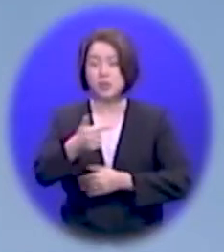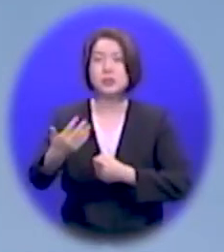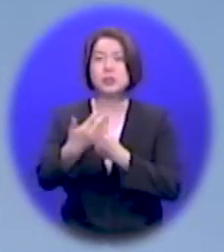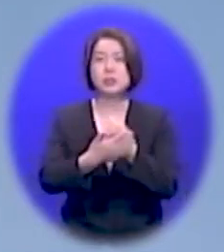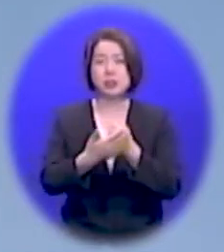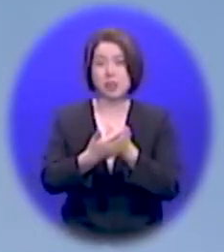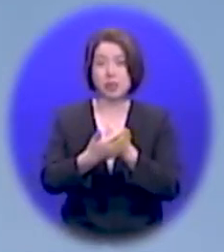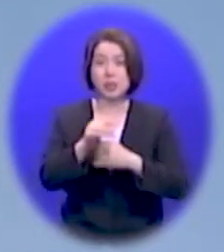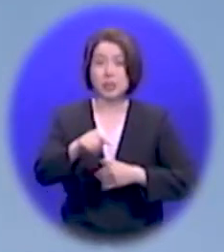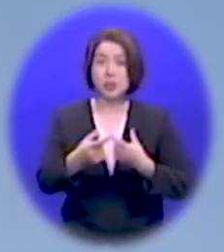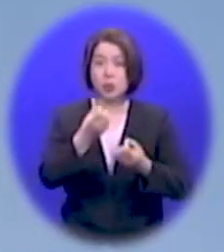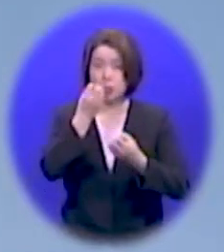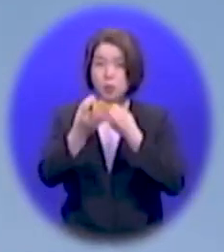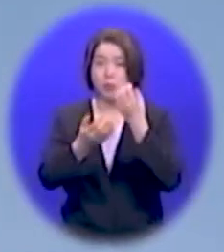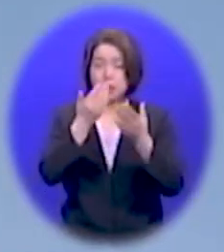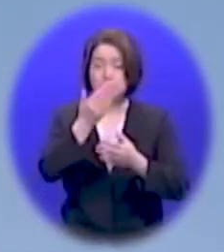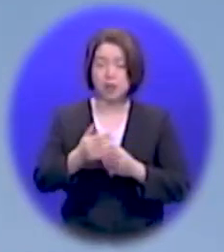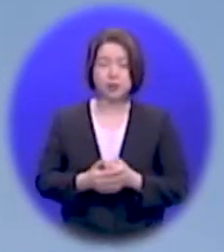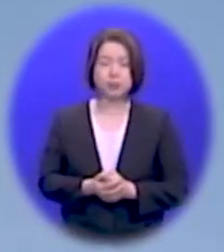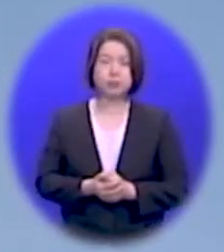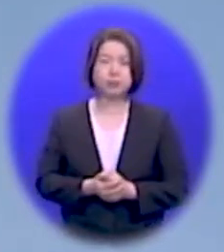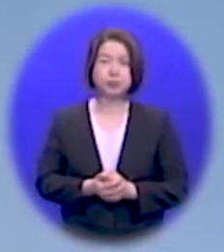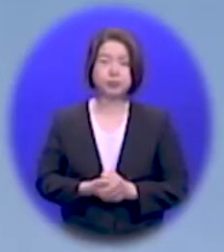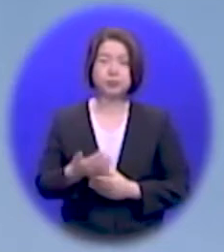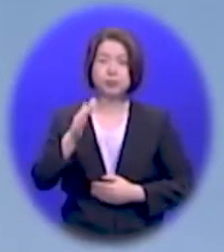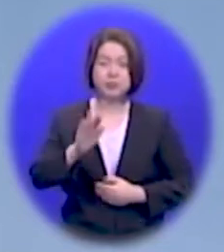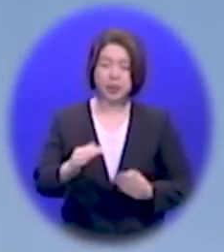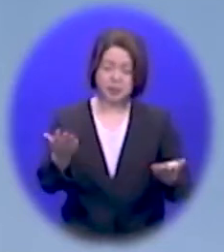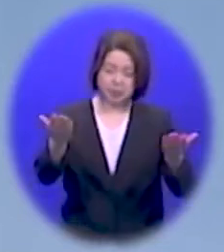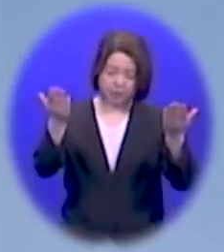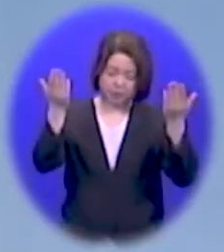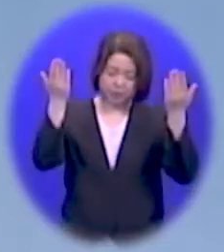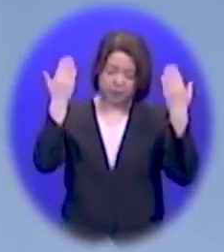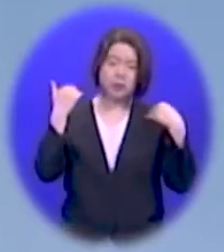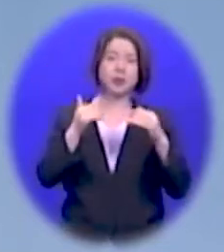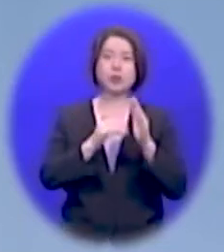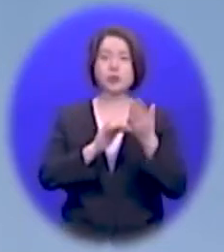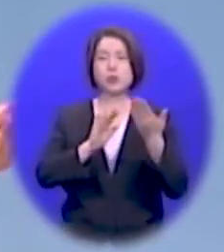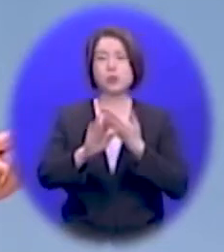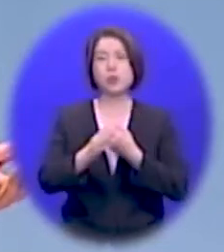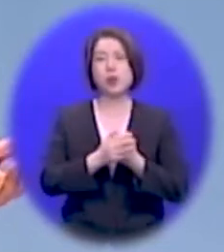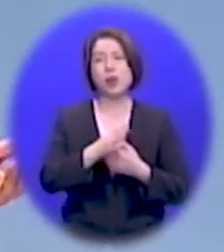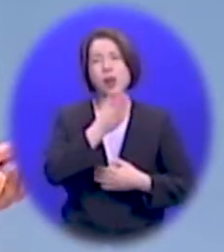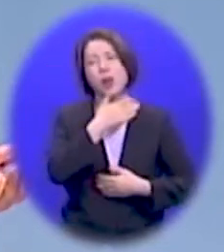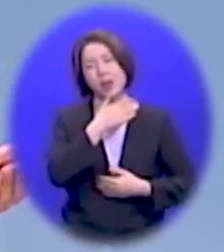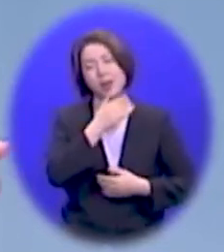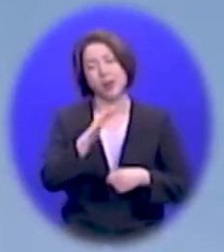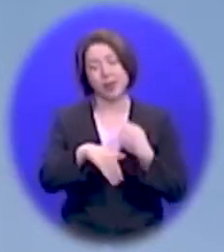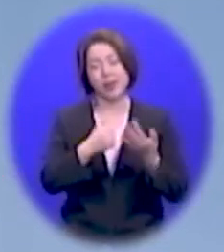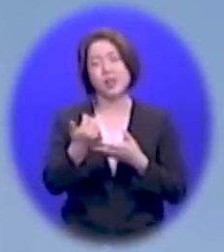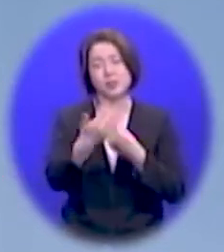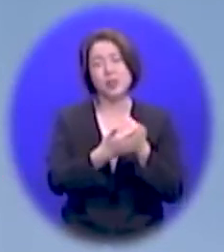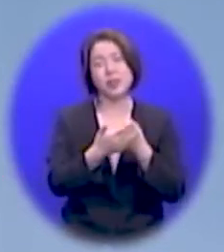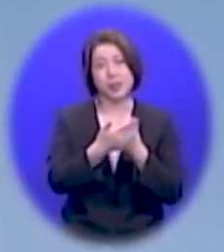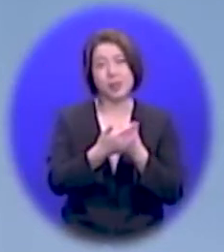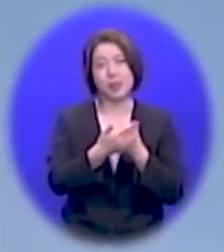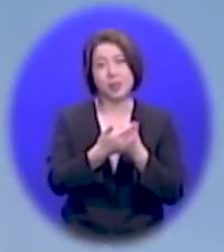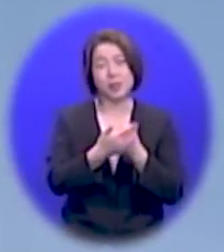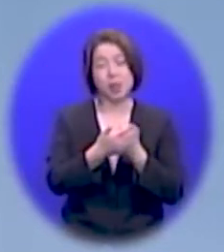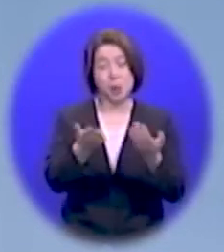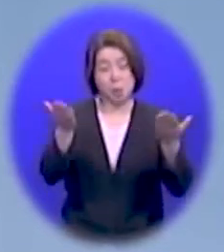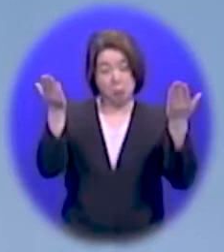여러분 그러나 지나고 난 다음에 아 하나님의 은혜 였구나 지나고 난 다음에